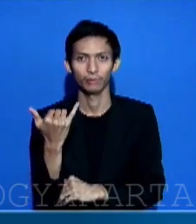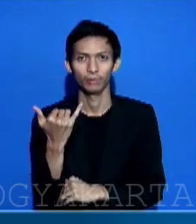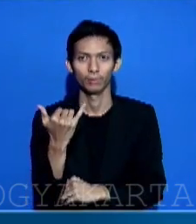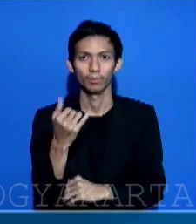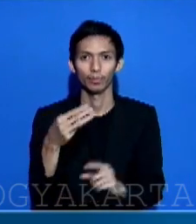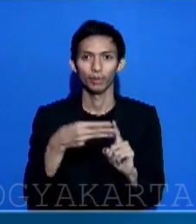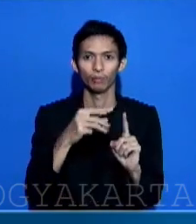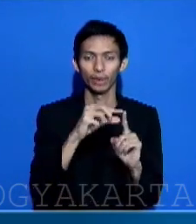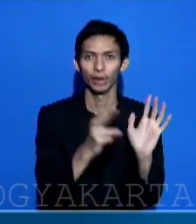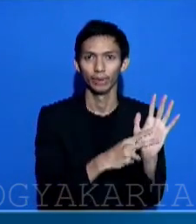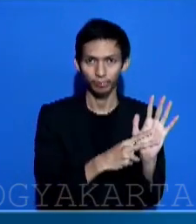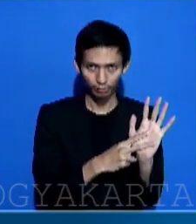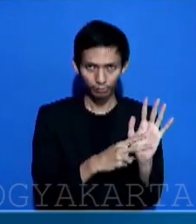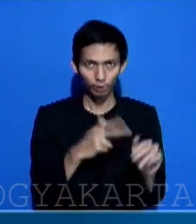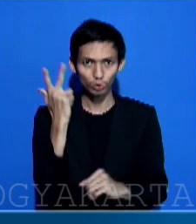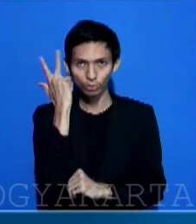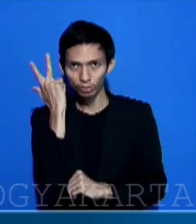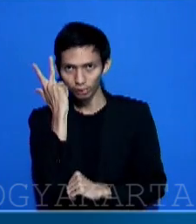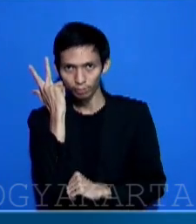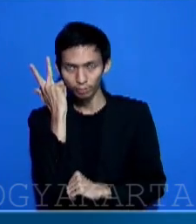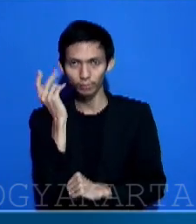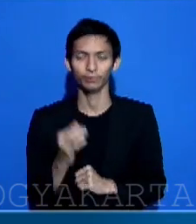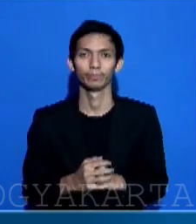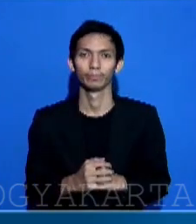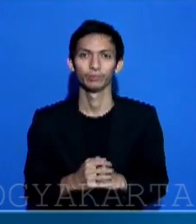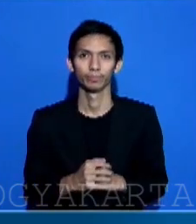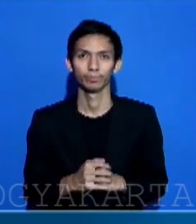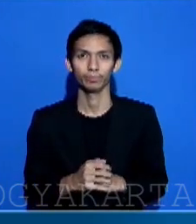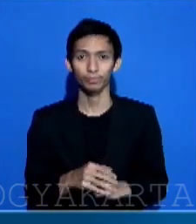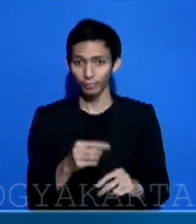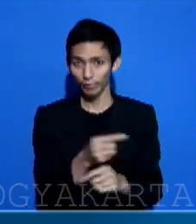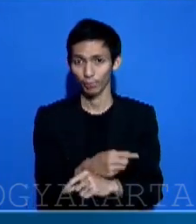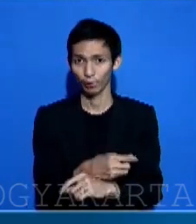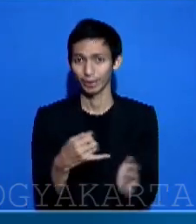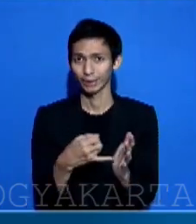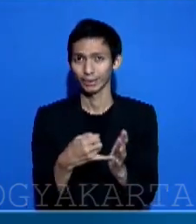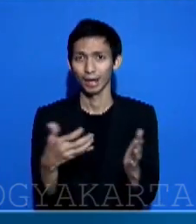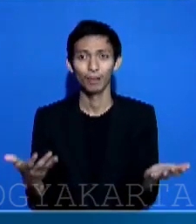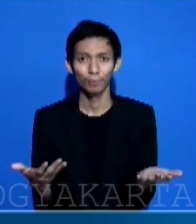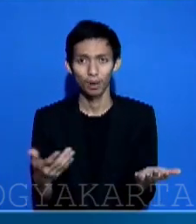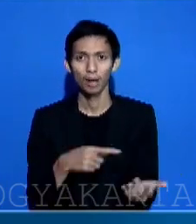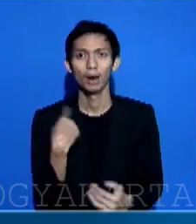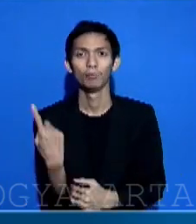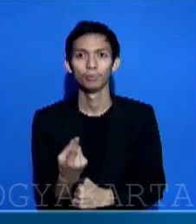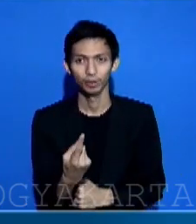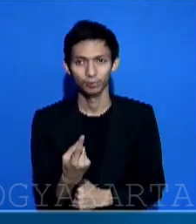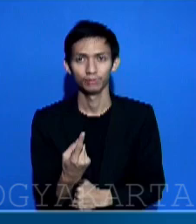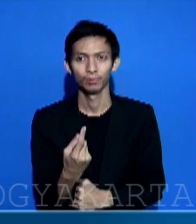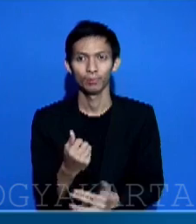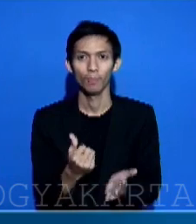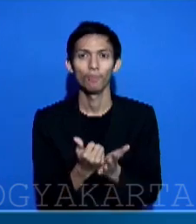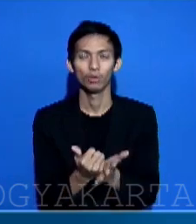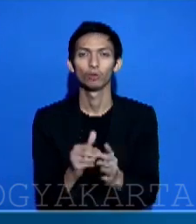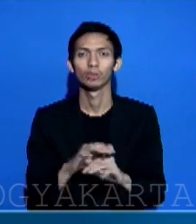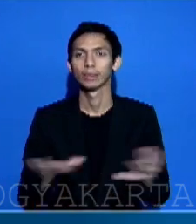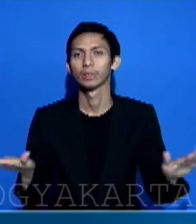denganultan dan kipaten isi dari mu itu yang pertama adalah kita akan membantu menyelesaikan geospasial